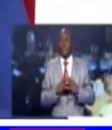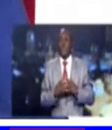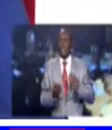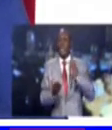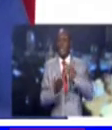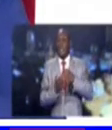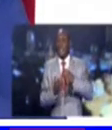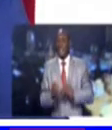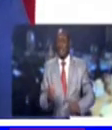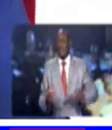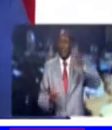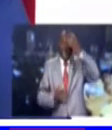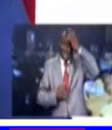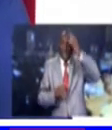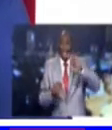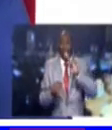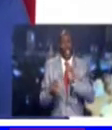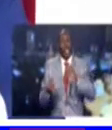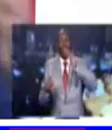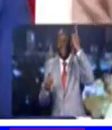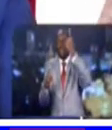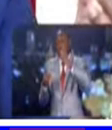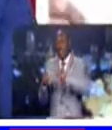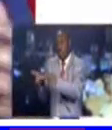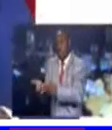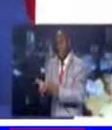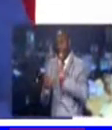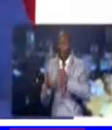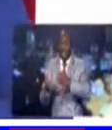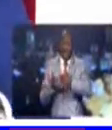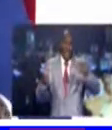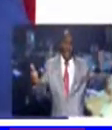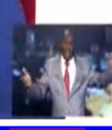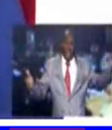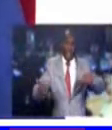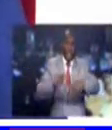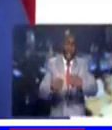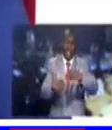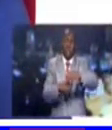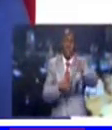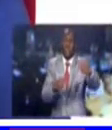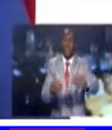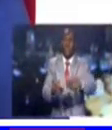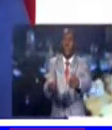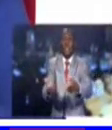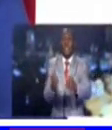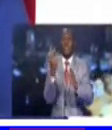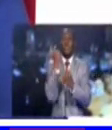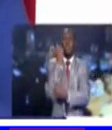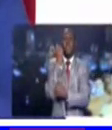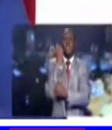l'épidémie qui était confinée à un seul foyer s'est étendue à d'autres localités du pays